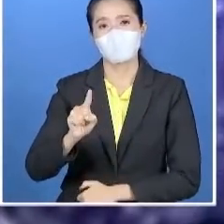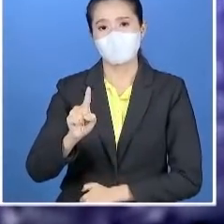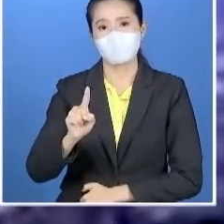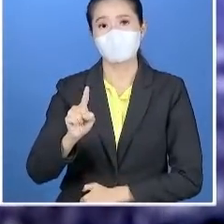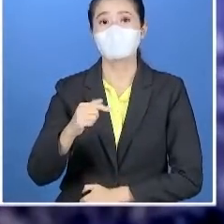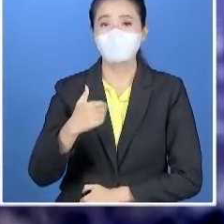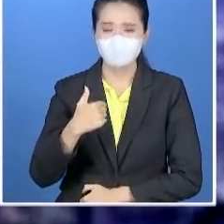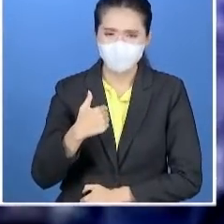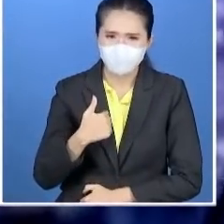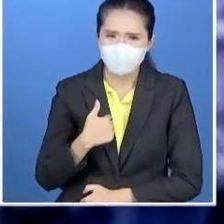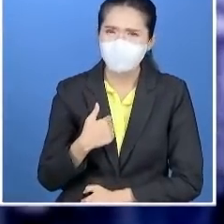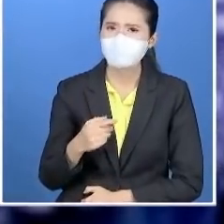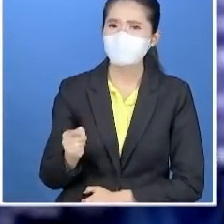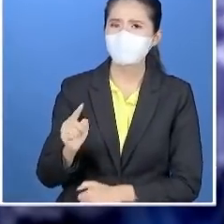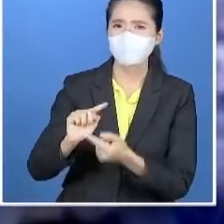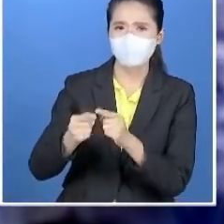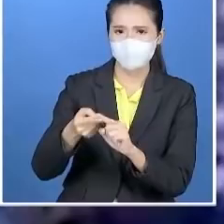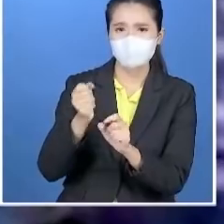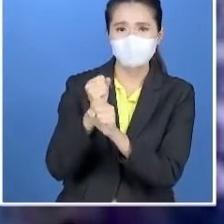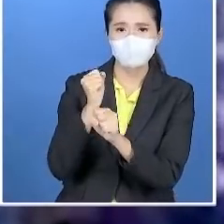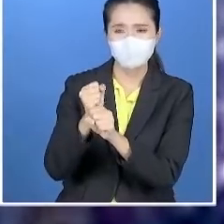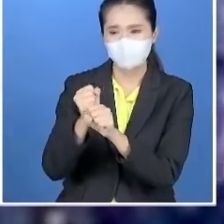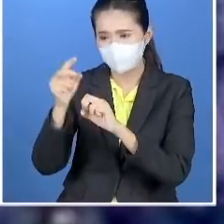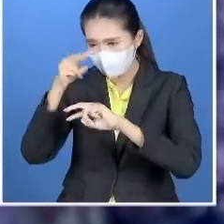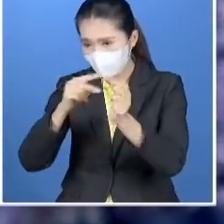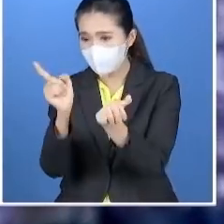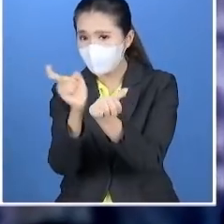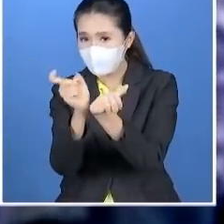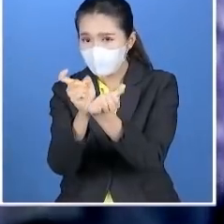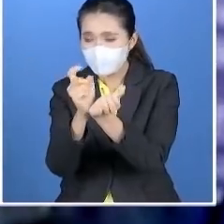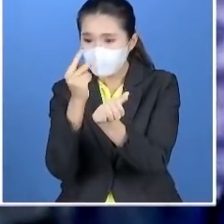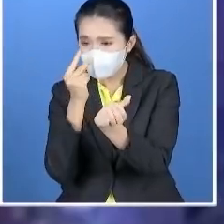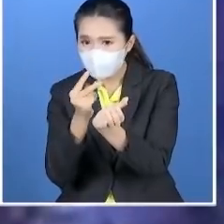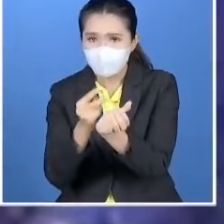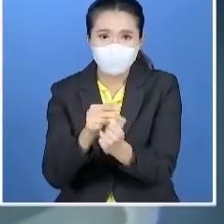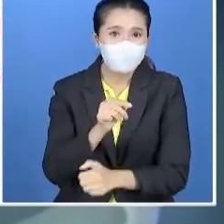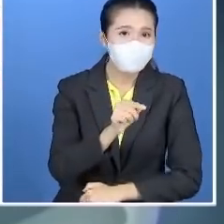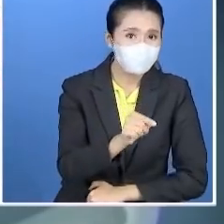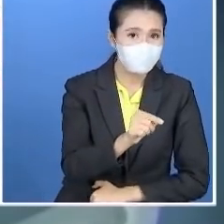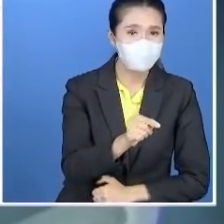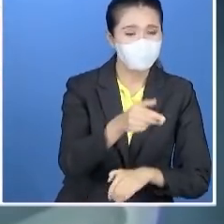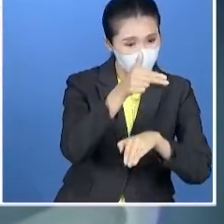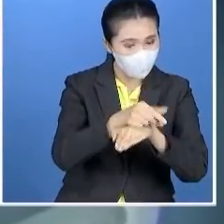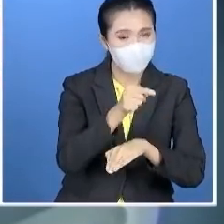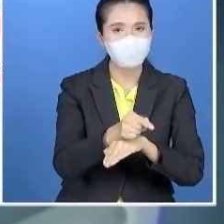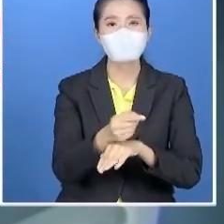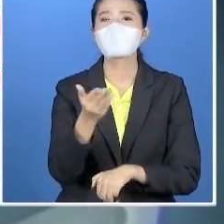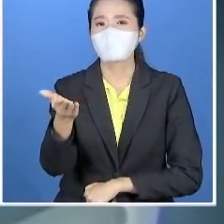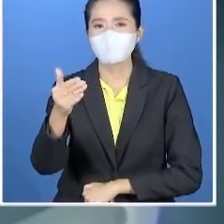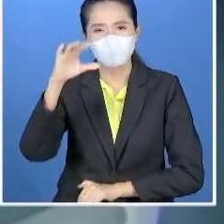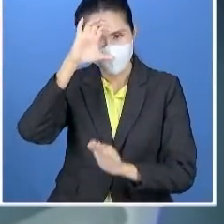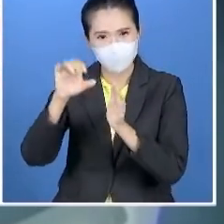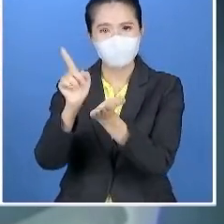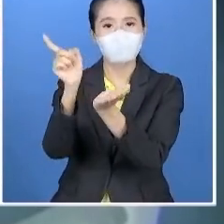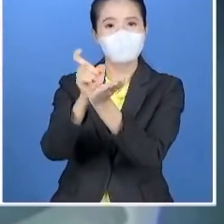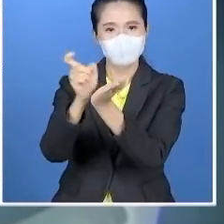เดี๋ยวนะฮะคือหมายความว่าจะให้เพื่อนที่เขาทำงานดูอวกาศเนี่ยมาดูกล้องวงจรปิดคดีคุณแตงโมเลย เหมือนจะขอภาพถ่ายดาวเ